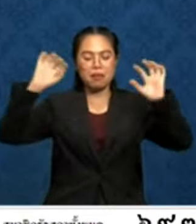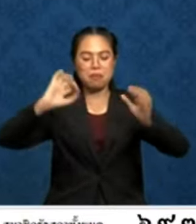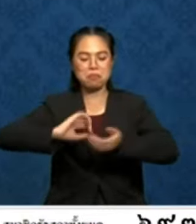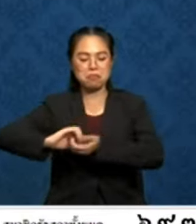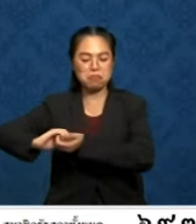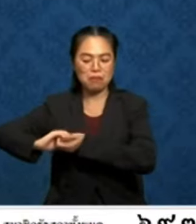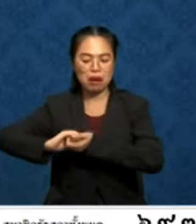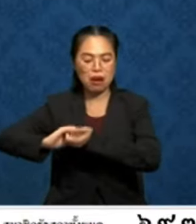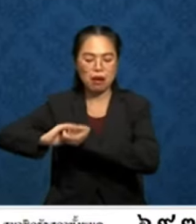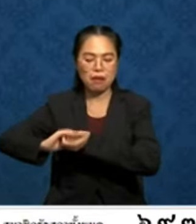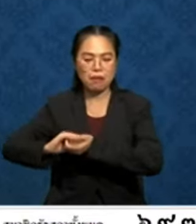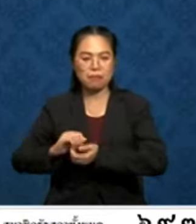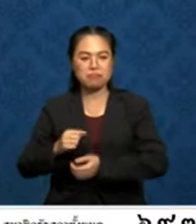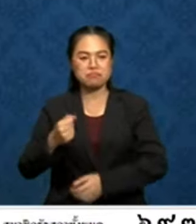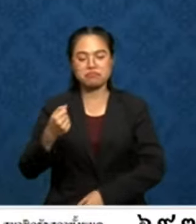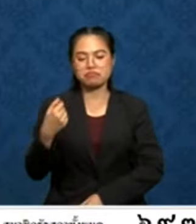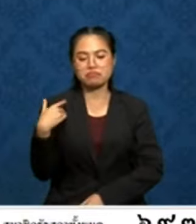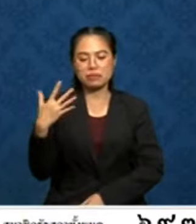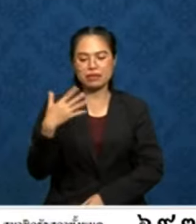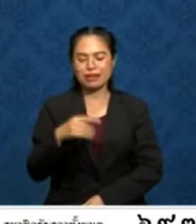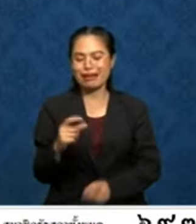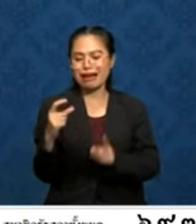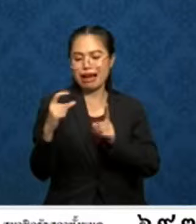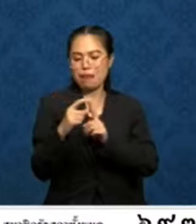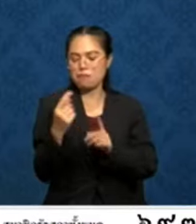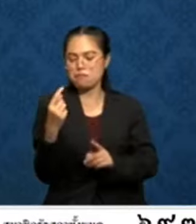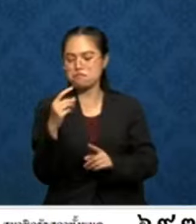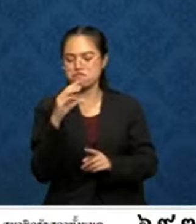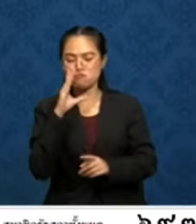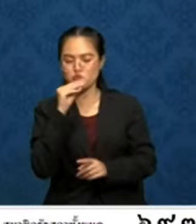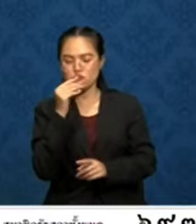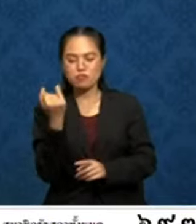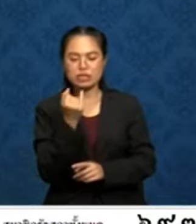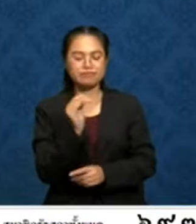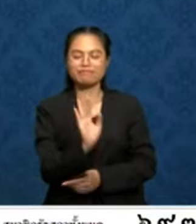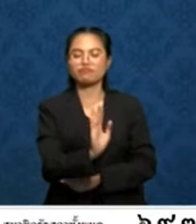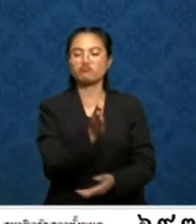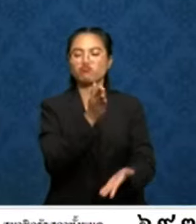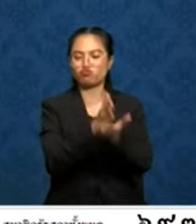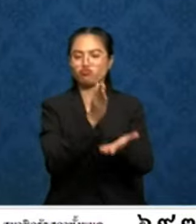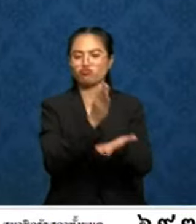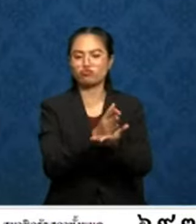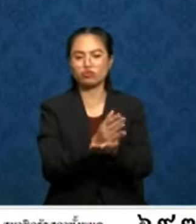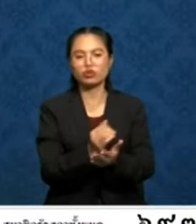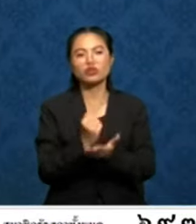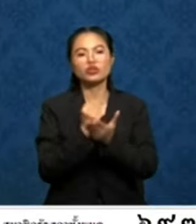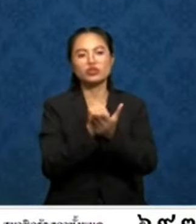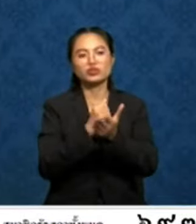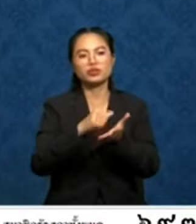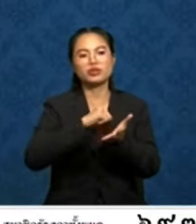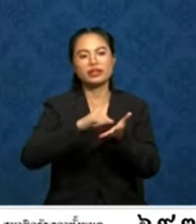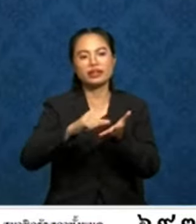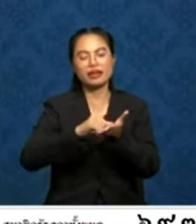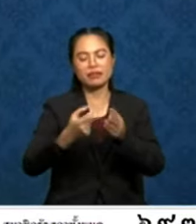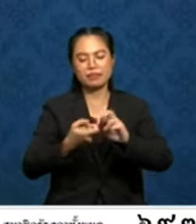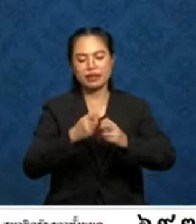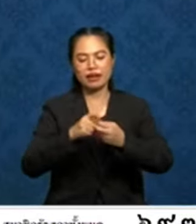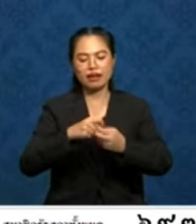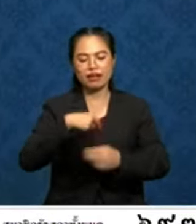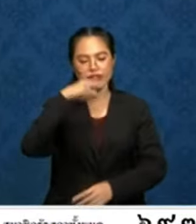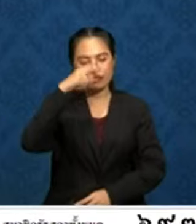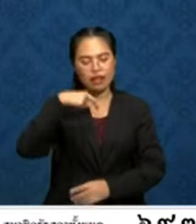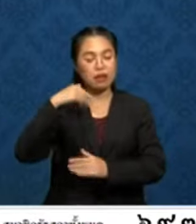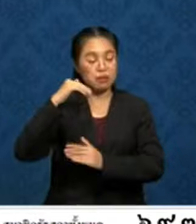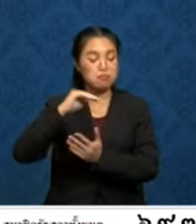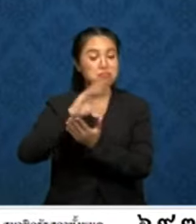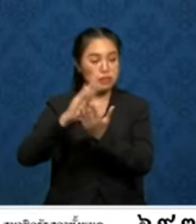ครับอย่าพูดสร้างวัตกรรมหยุดครับเรามาพูดกันเรื่องเดินหน้าประเทศไทยสร้างสรรค์สิ่งดีให้กับประเทศไทย